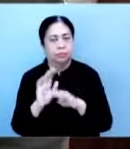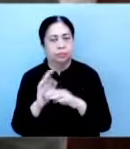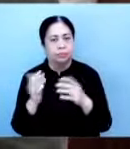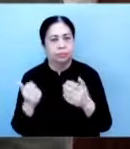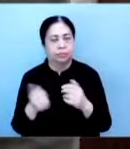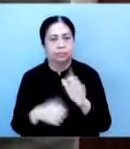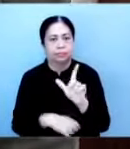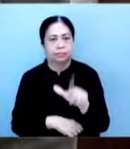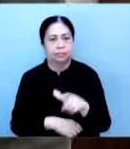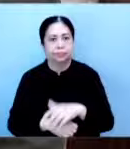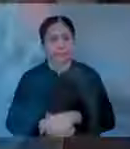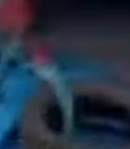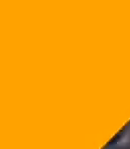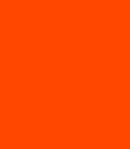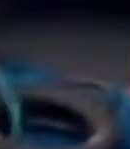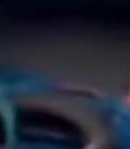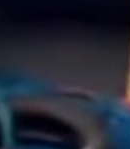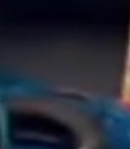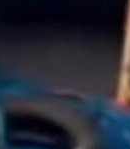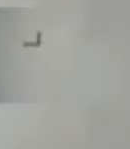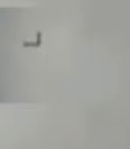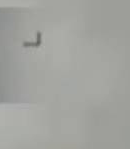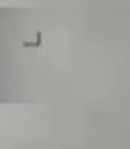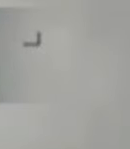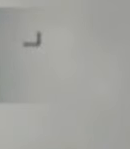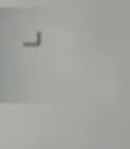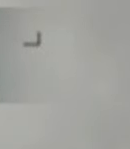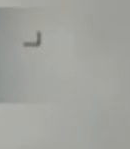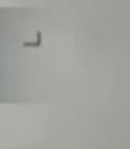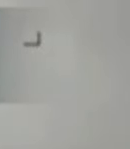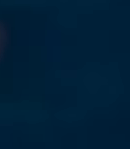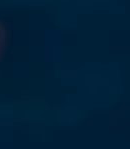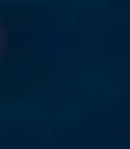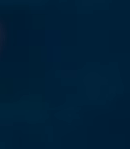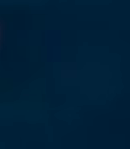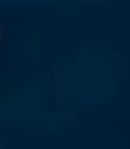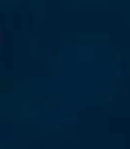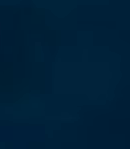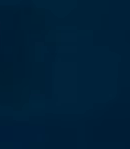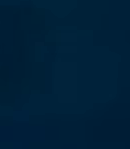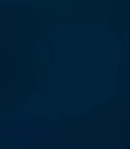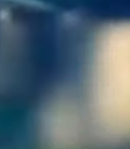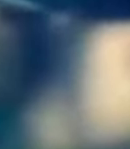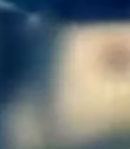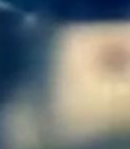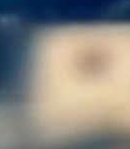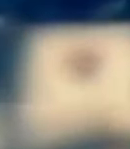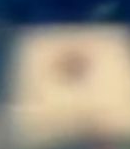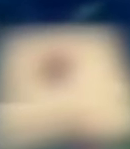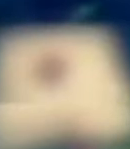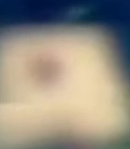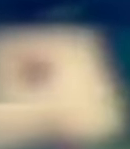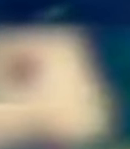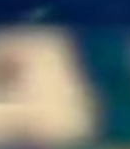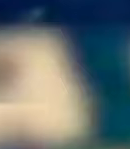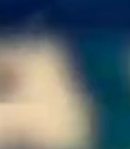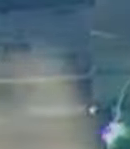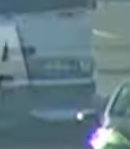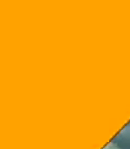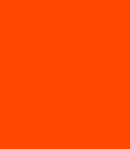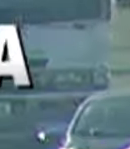mamaya mission ng Pilipinas sa brp Sher Madre binomba na naman ang tubig ng